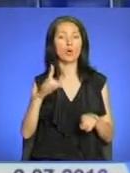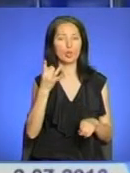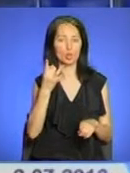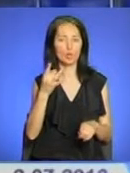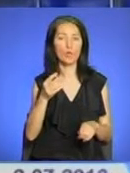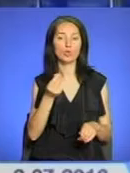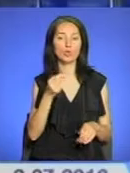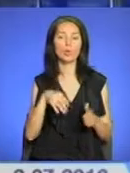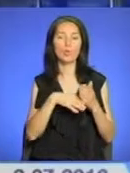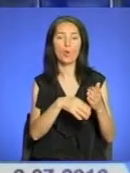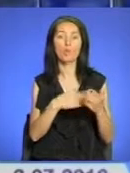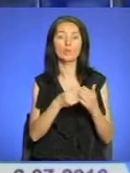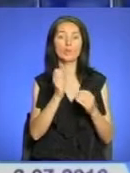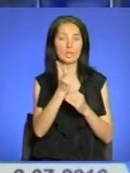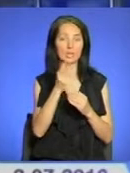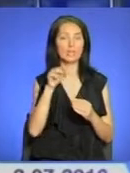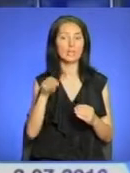близько 13 тисяч кожній.